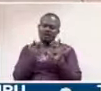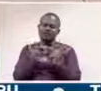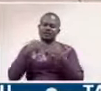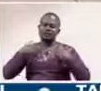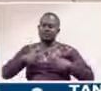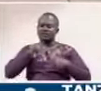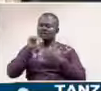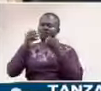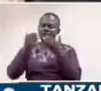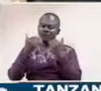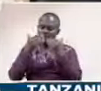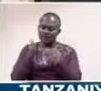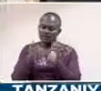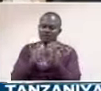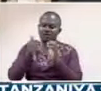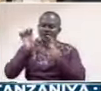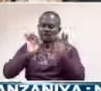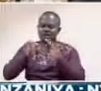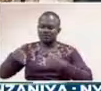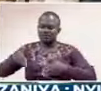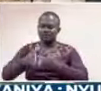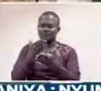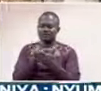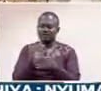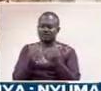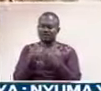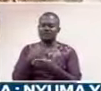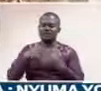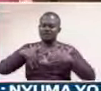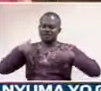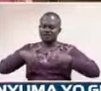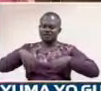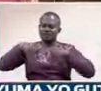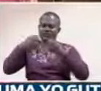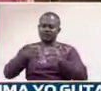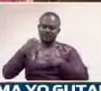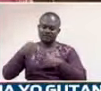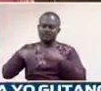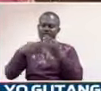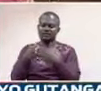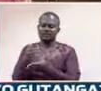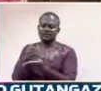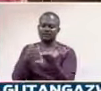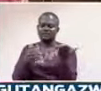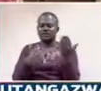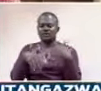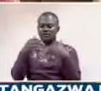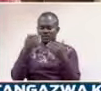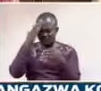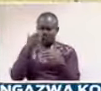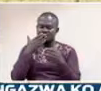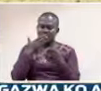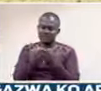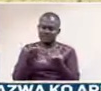kandi ntayihari. Ariko kubu hatoranijwe inzira yo gusaba abantu bafite ubushake bwo gutanga amakuru kuyatanga ku neza uyatanze azi neza aho